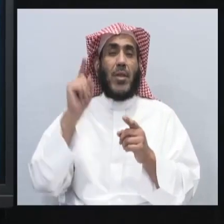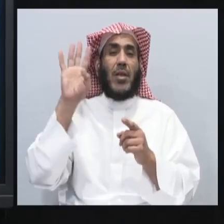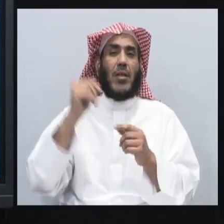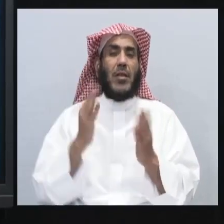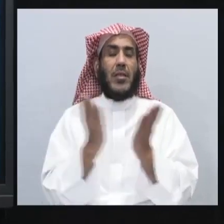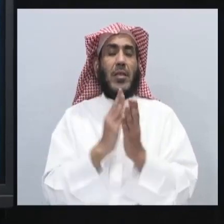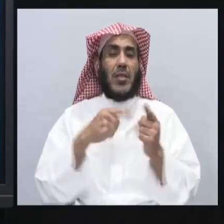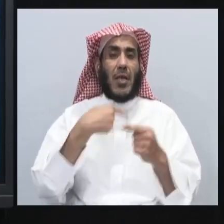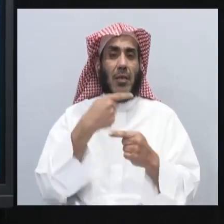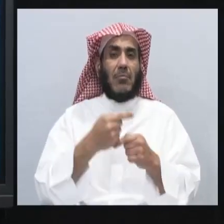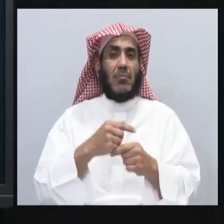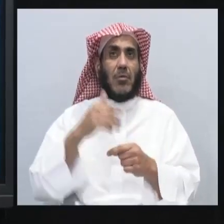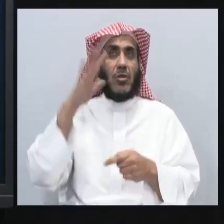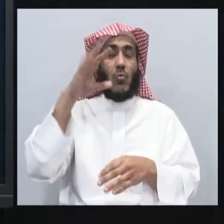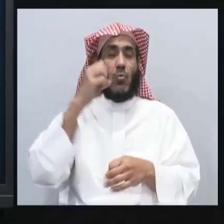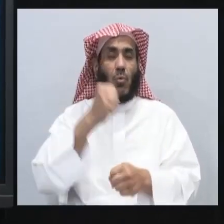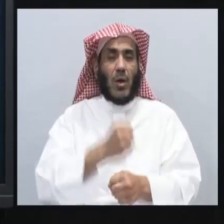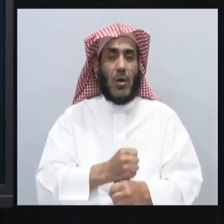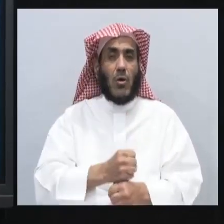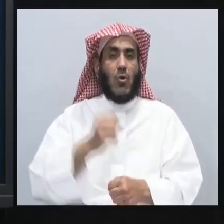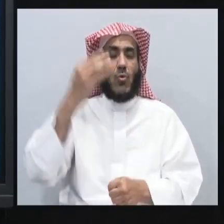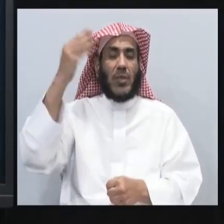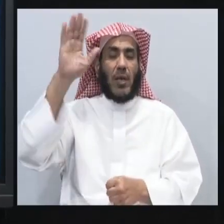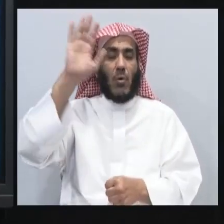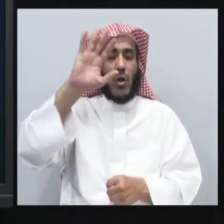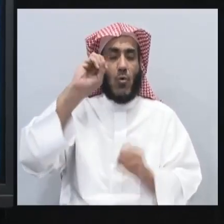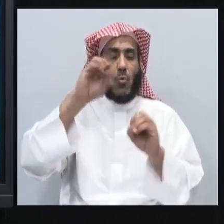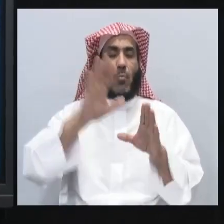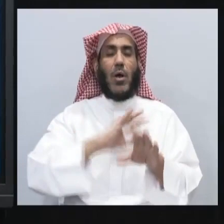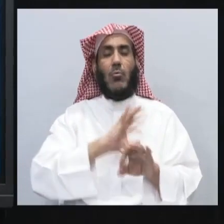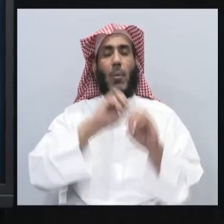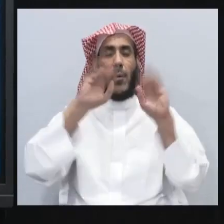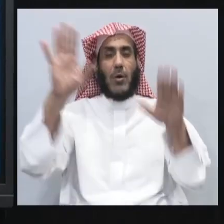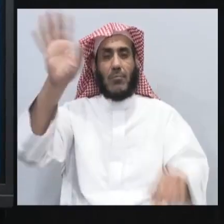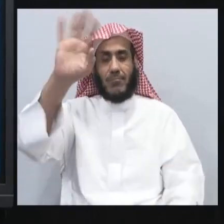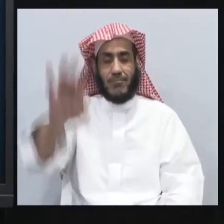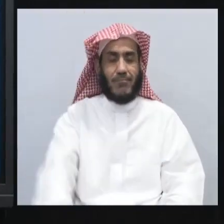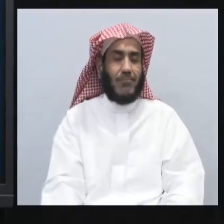في الحصة القادمة. أستودعكم الله، والسلام عليكم ورحمة الله وبركاته.